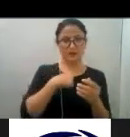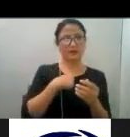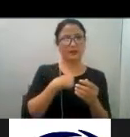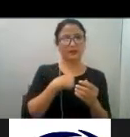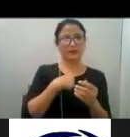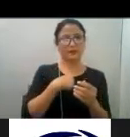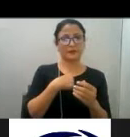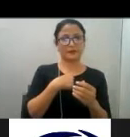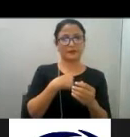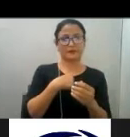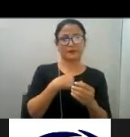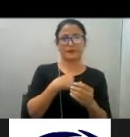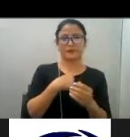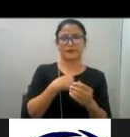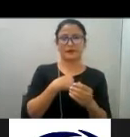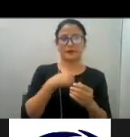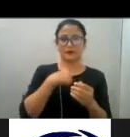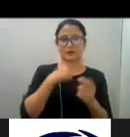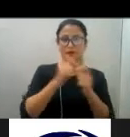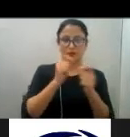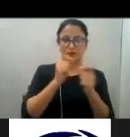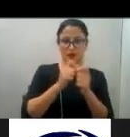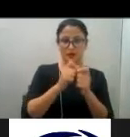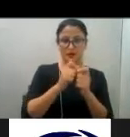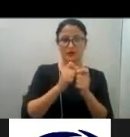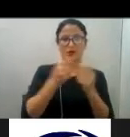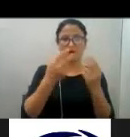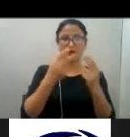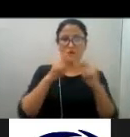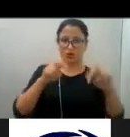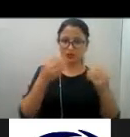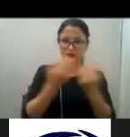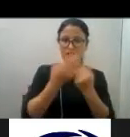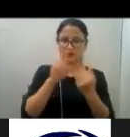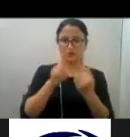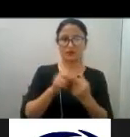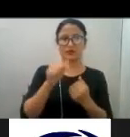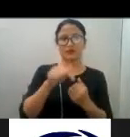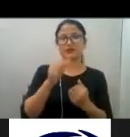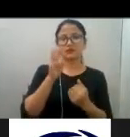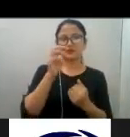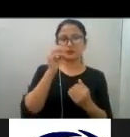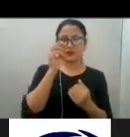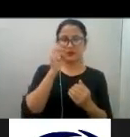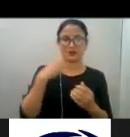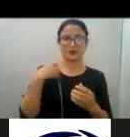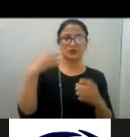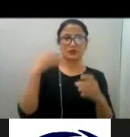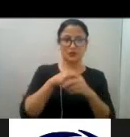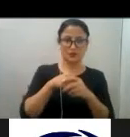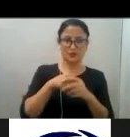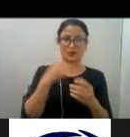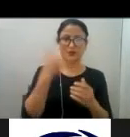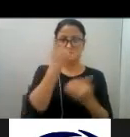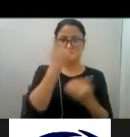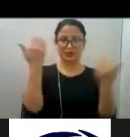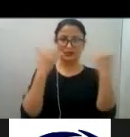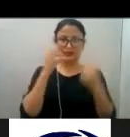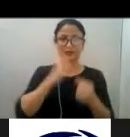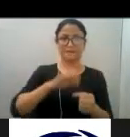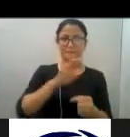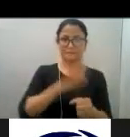एउटा इन्डिपेन्डेन्ट भ्यारिएबल बनाएर अध्ययन गरेका थियौँ र यसमा सहभागी लैङ्गिक हिंसा पीडितको